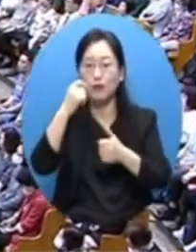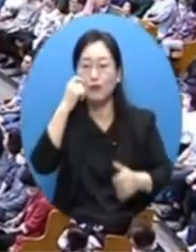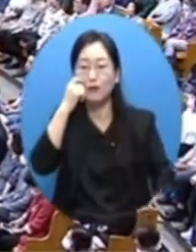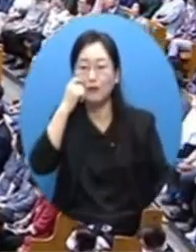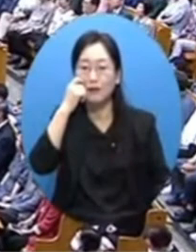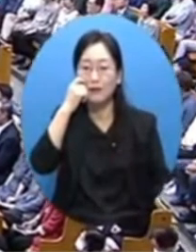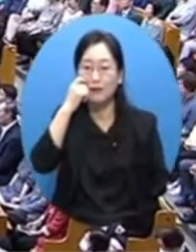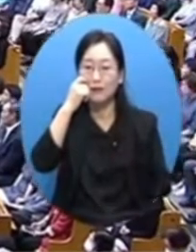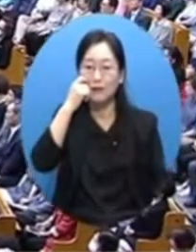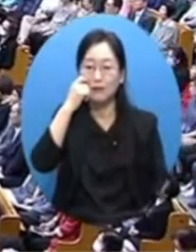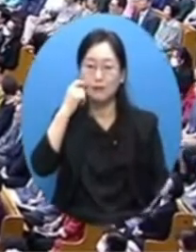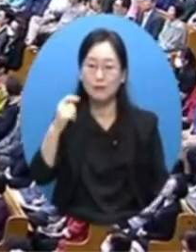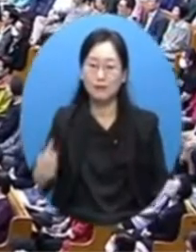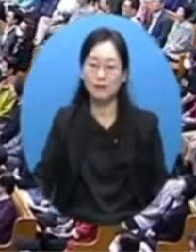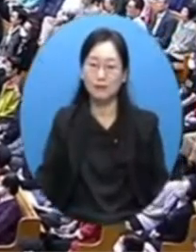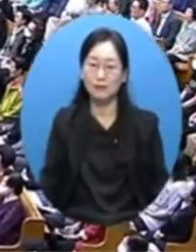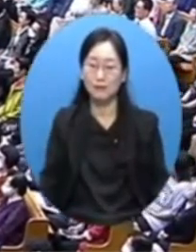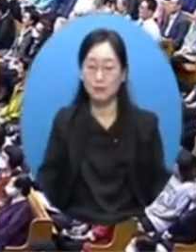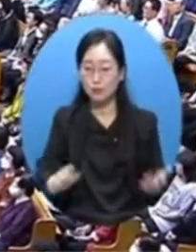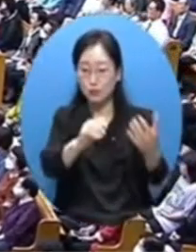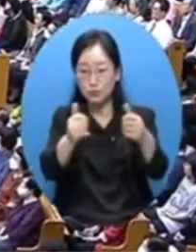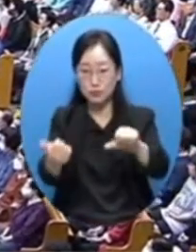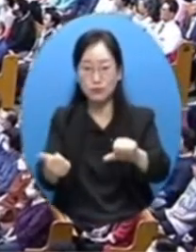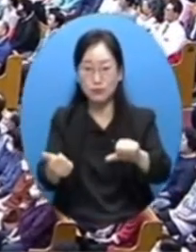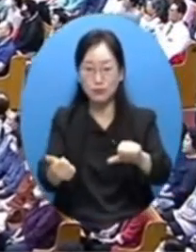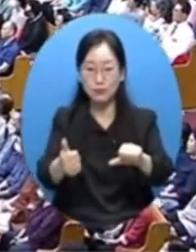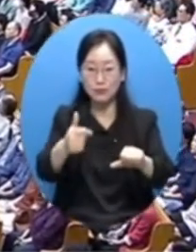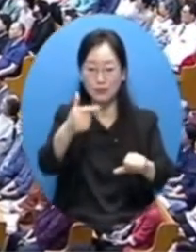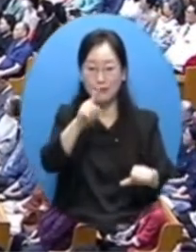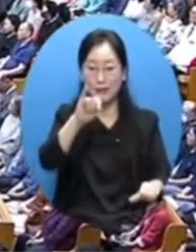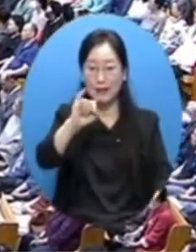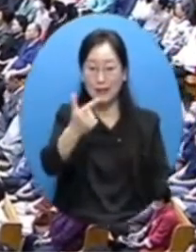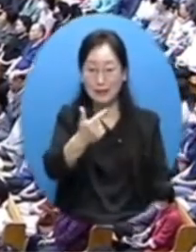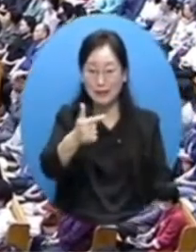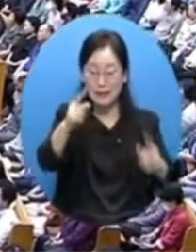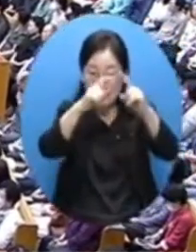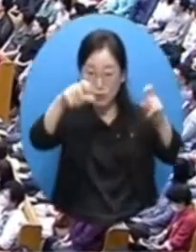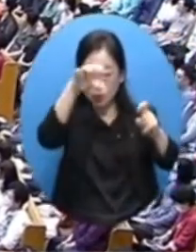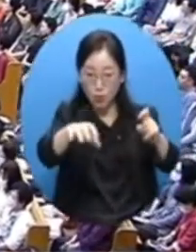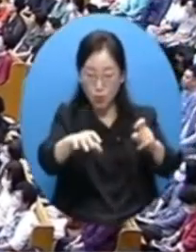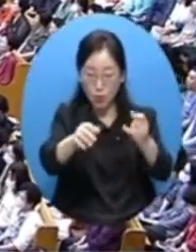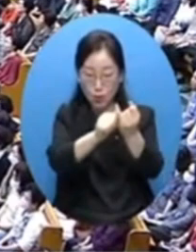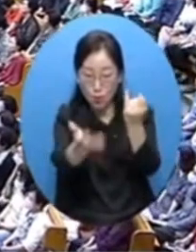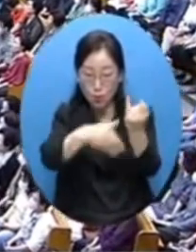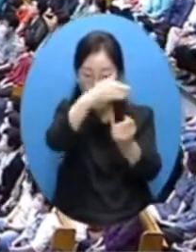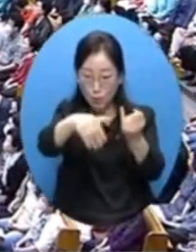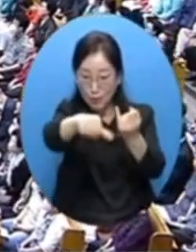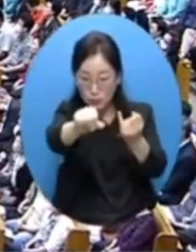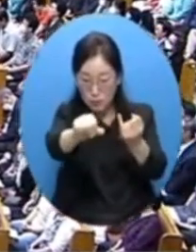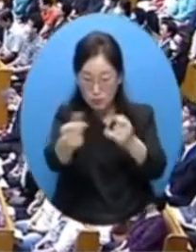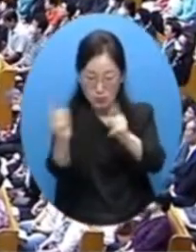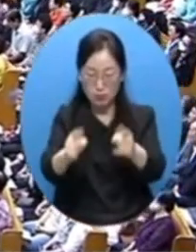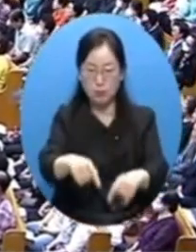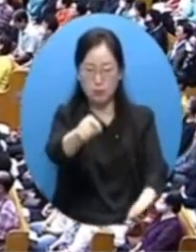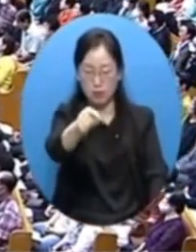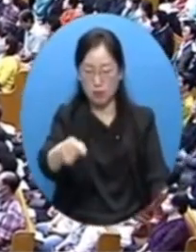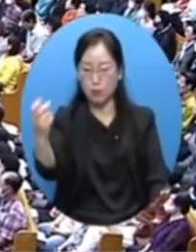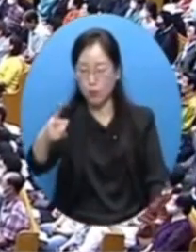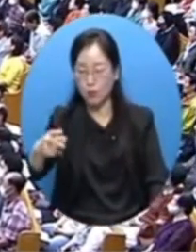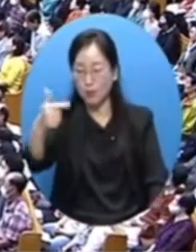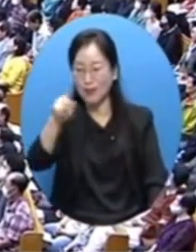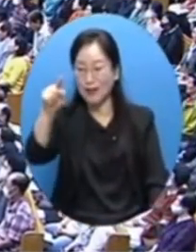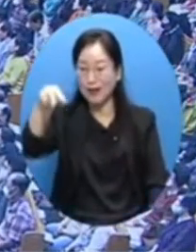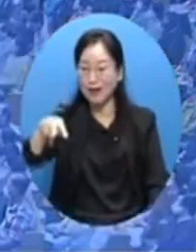못했습니다. 죽음에 처한 나인성 과부의 아들을 살리시고, 나사로야 나오라,